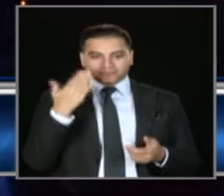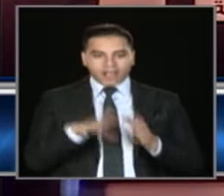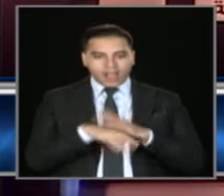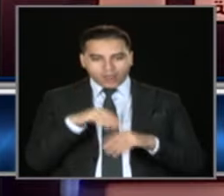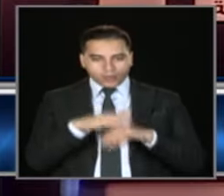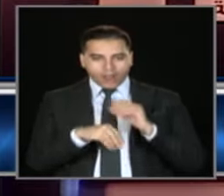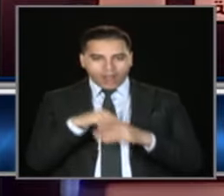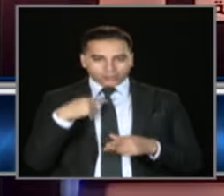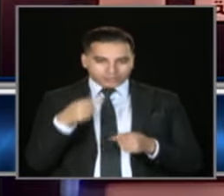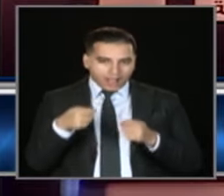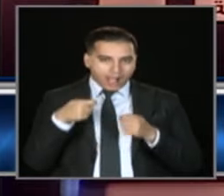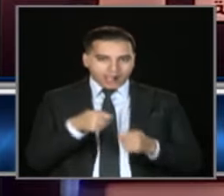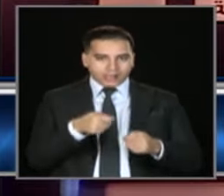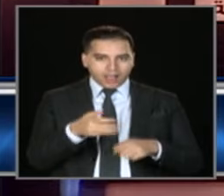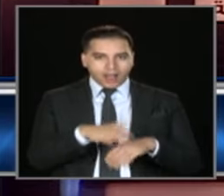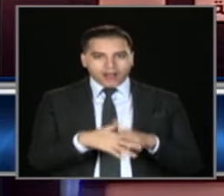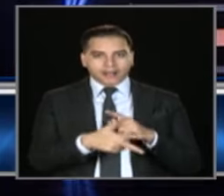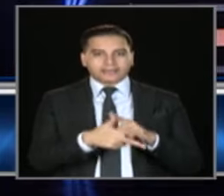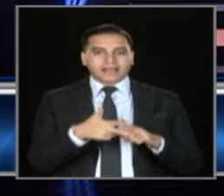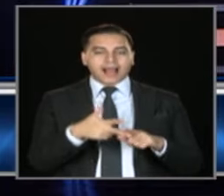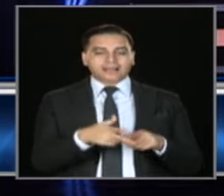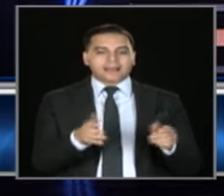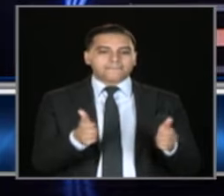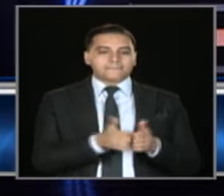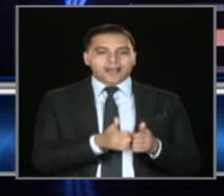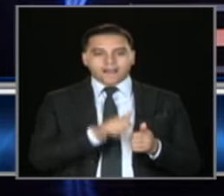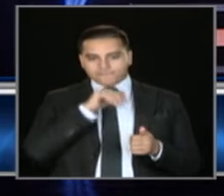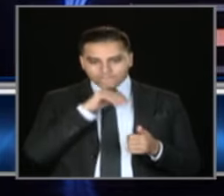اتكلفوا بقتل 3 من الصحابة.